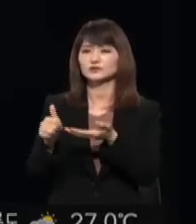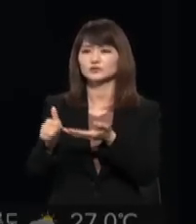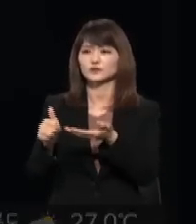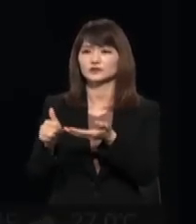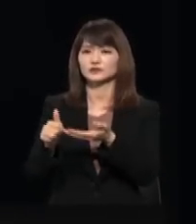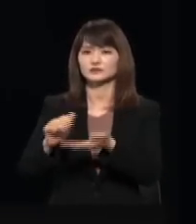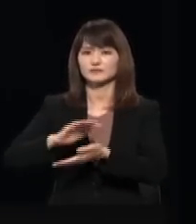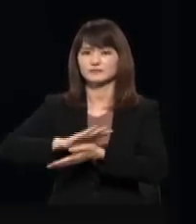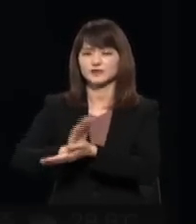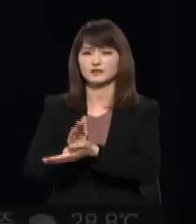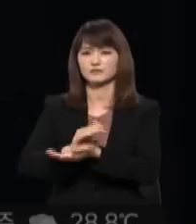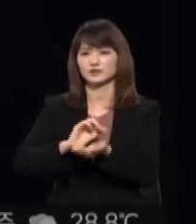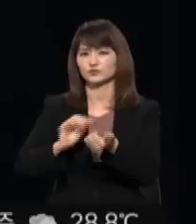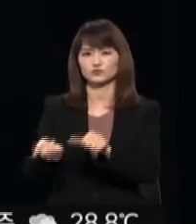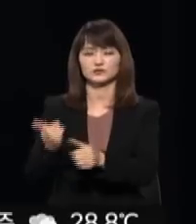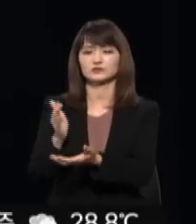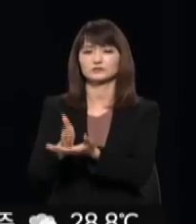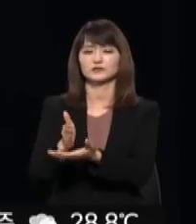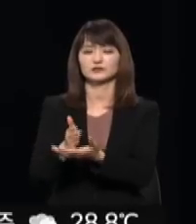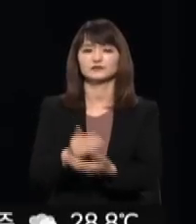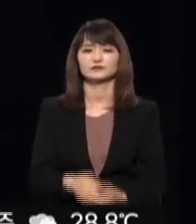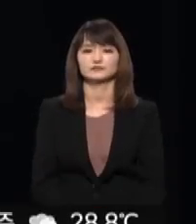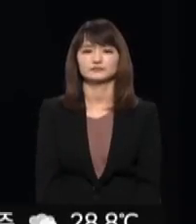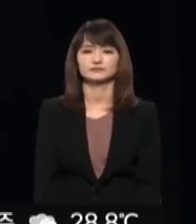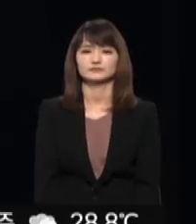마라라는 의견을 주셨습니다 그리고